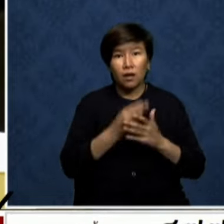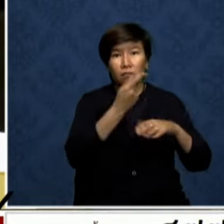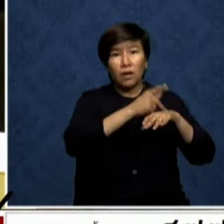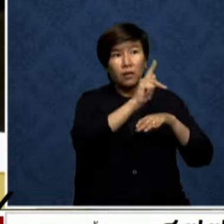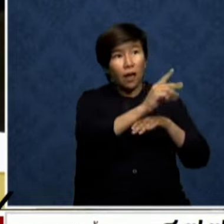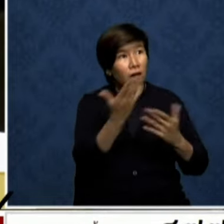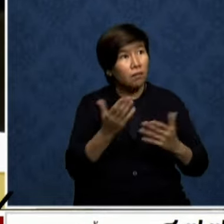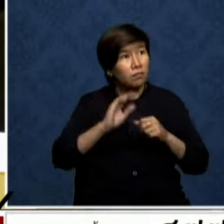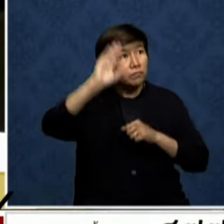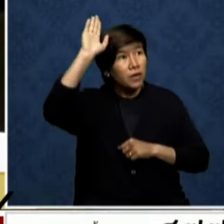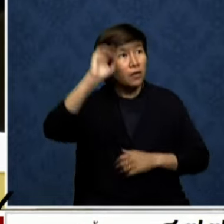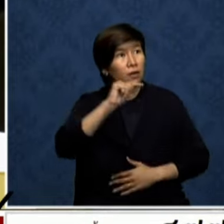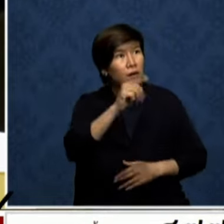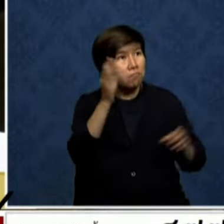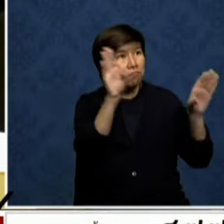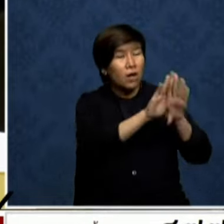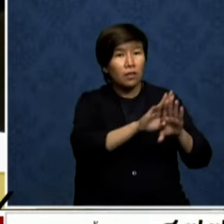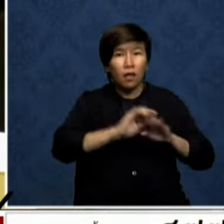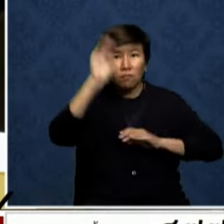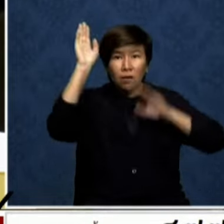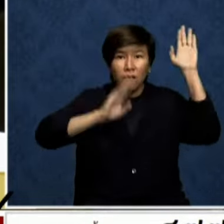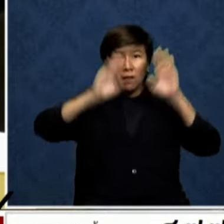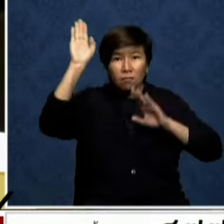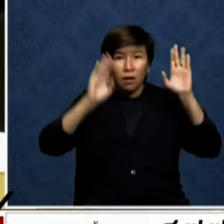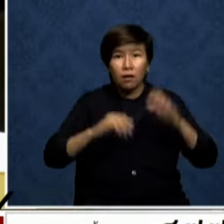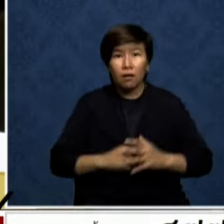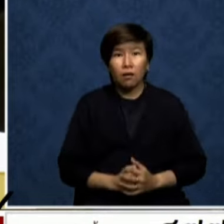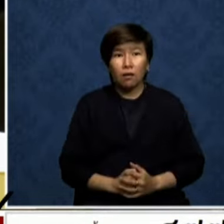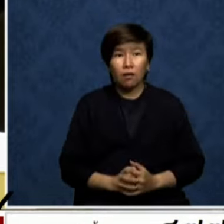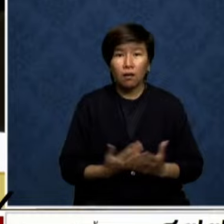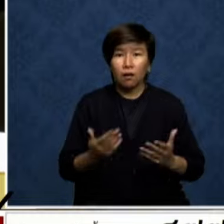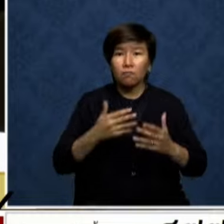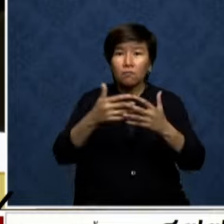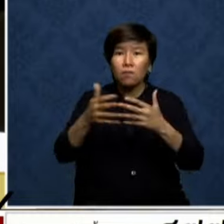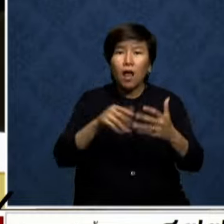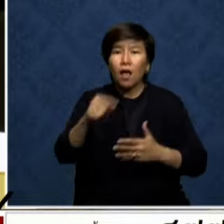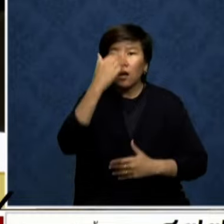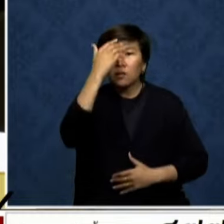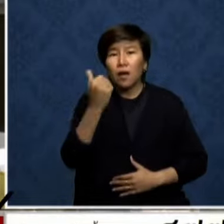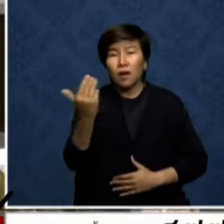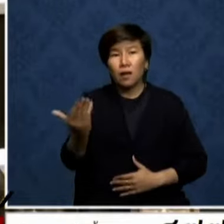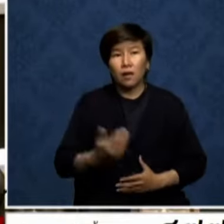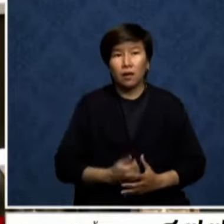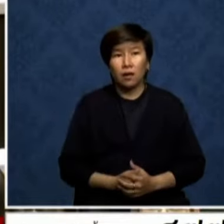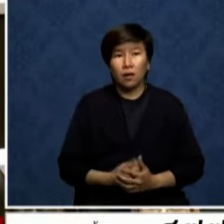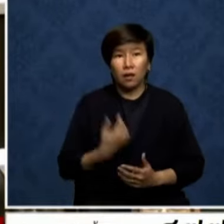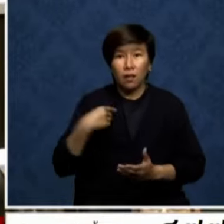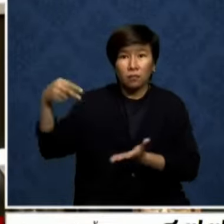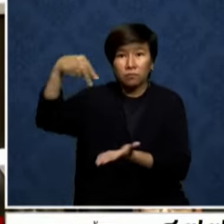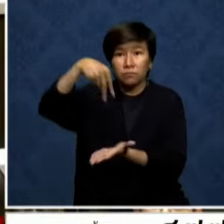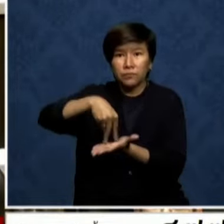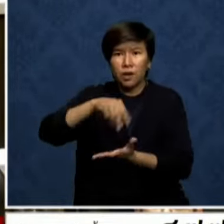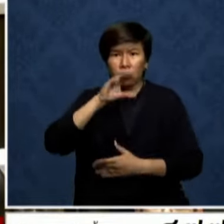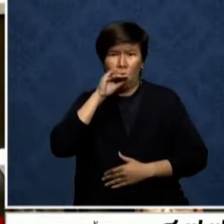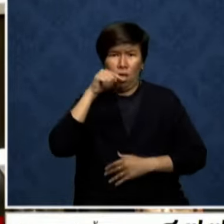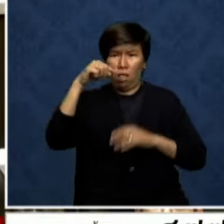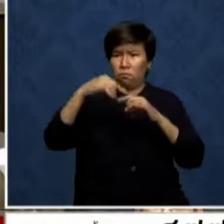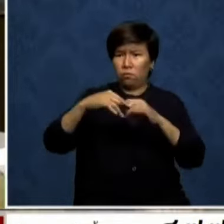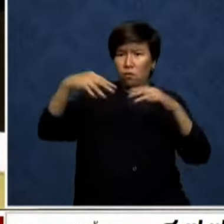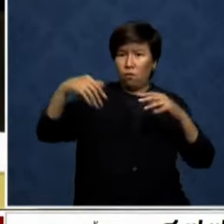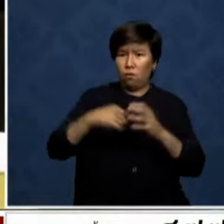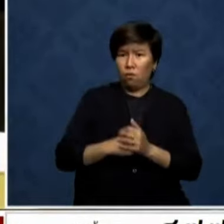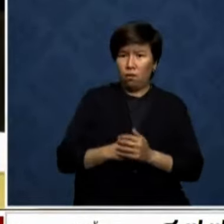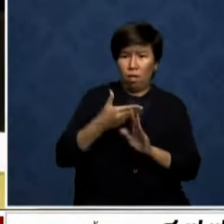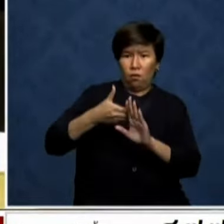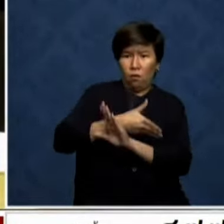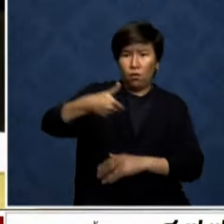ปิดอภีปายแลวก็วทเลยครับจะได้รเรื่องกัครับไม่เป็ไรถาพทแบบนี้ไมได้ลุกขึมาแลวพูดออย่างวัมาเจราจา